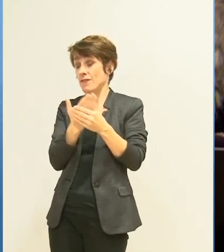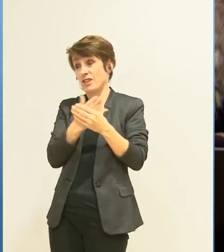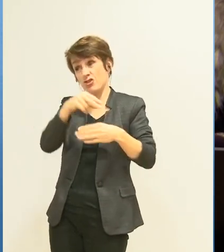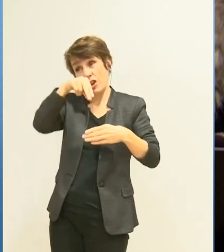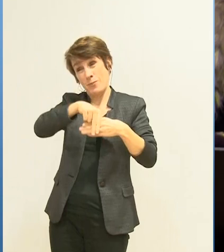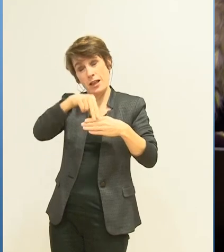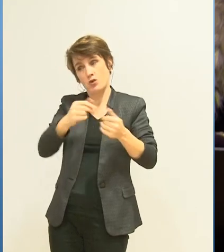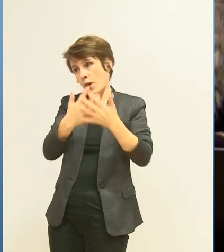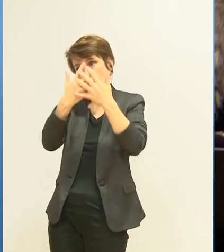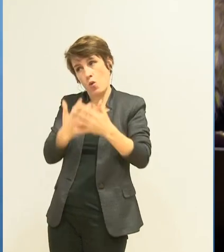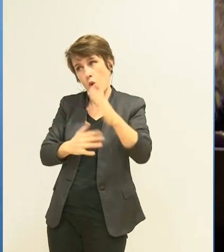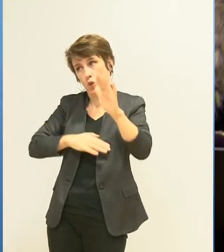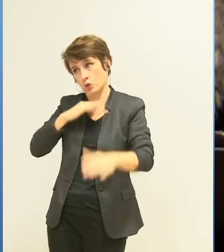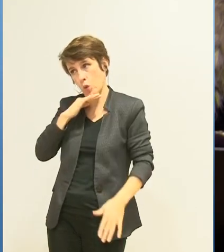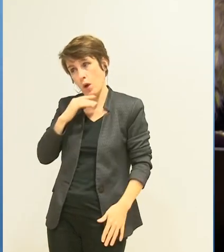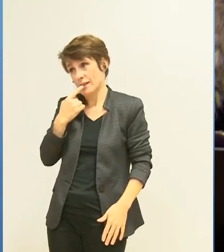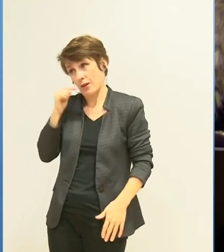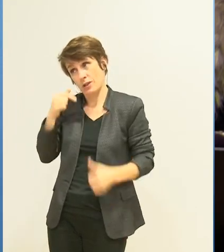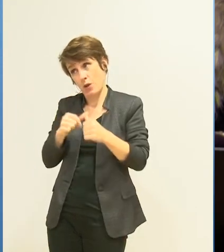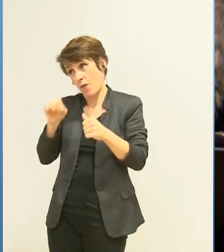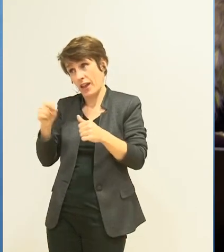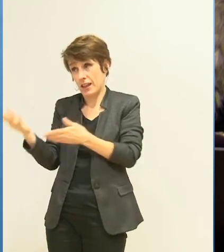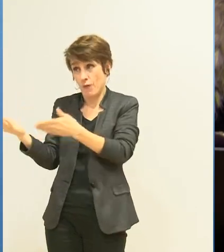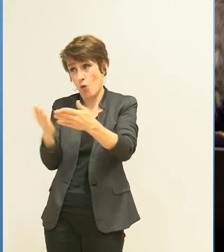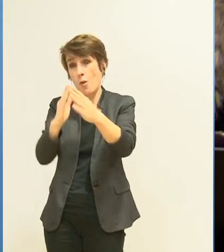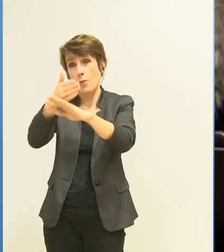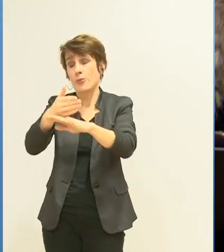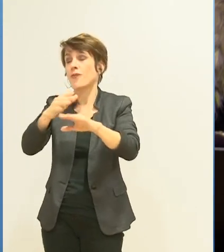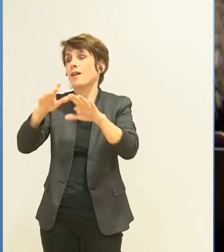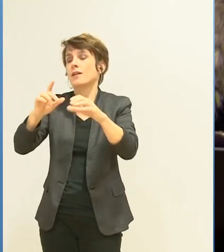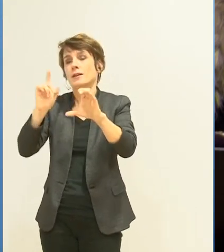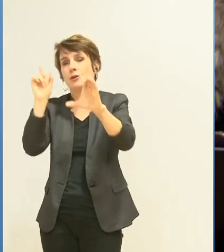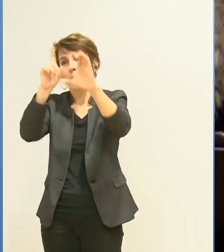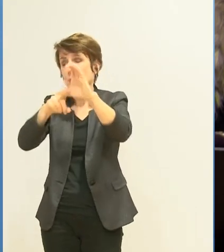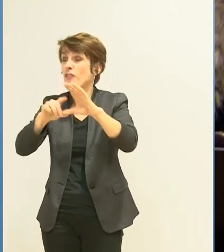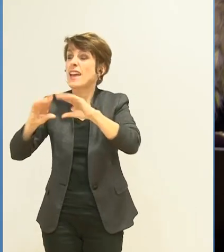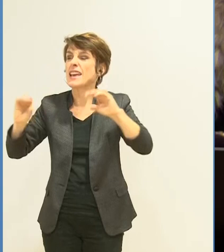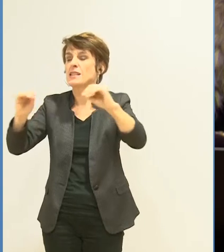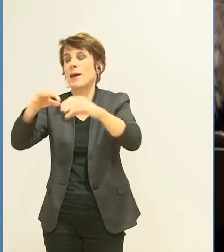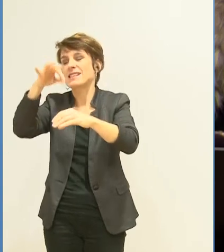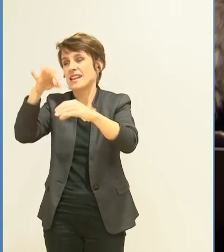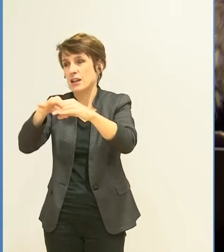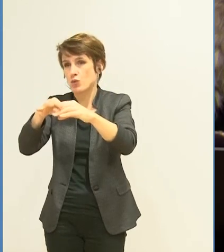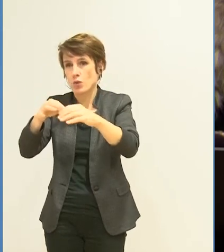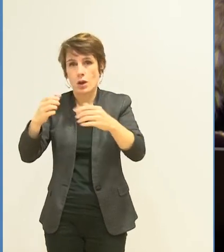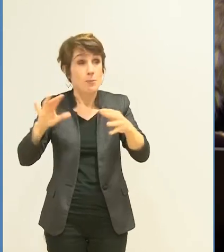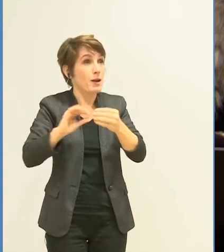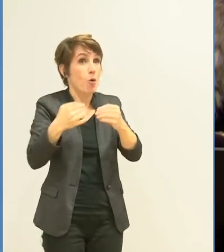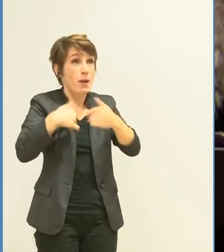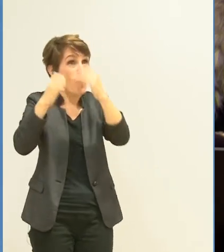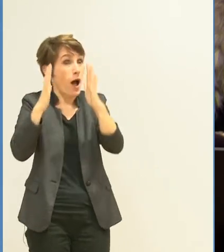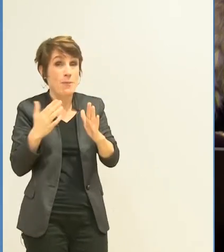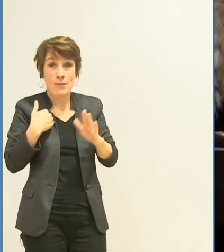que je devais aller consulter ses dossiers sur mon espace est lui âgé il a fallu comme je ne peux pas télécharger ses documents depuis mon